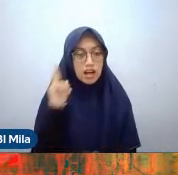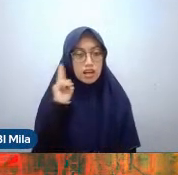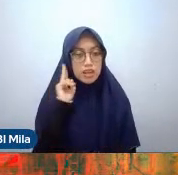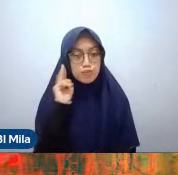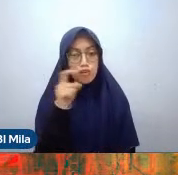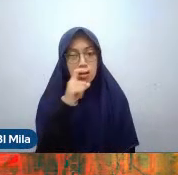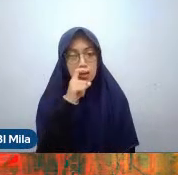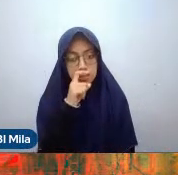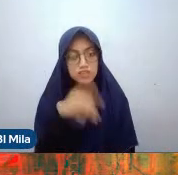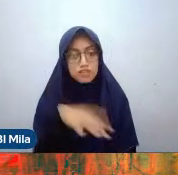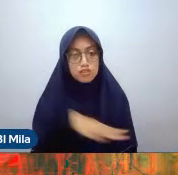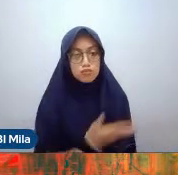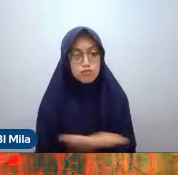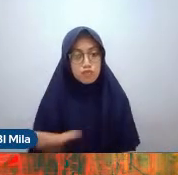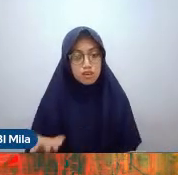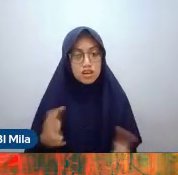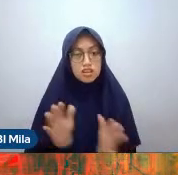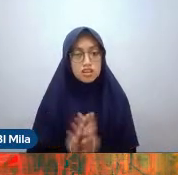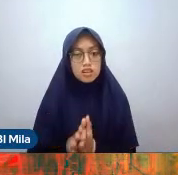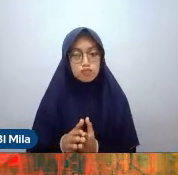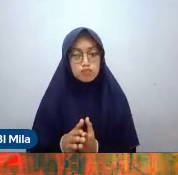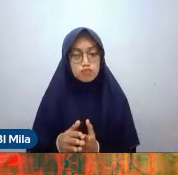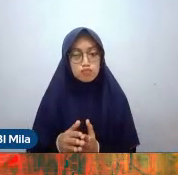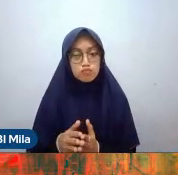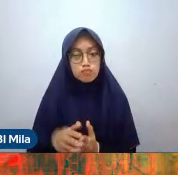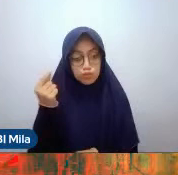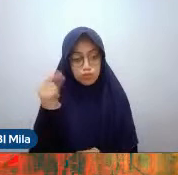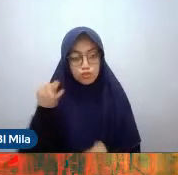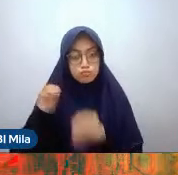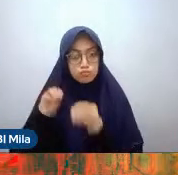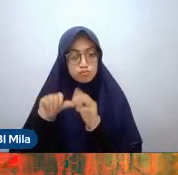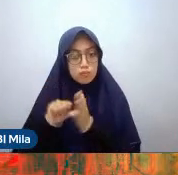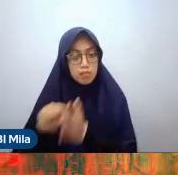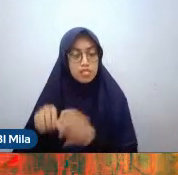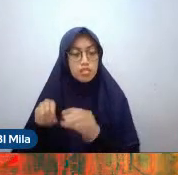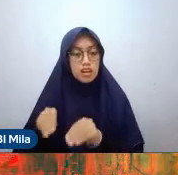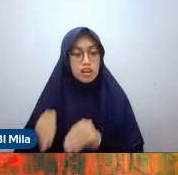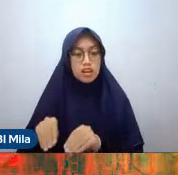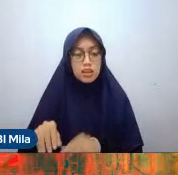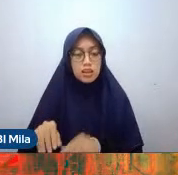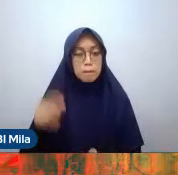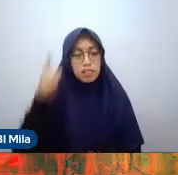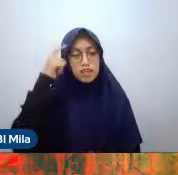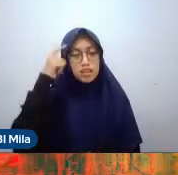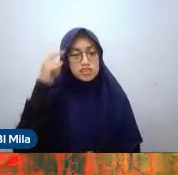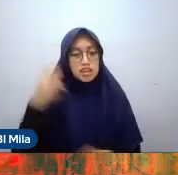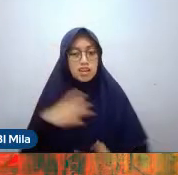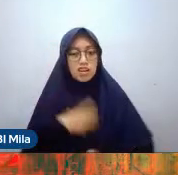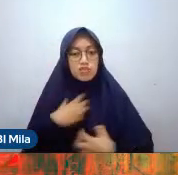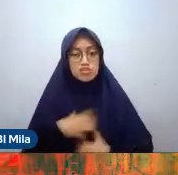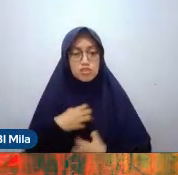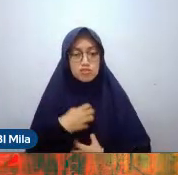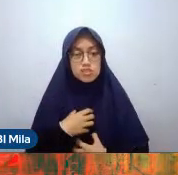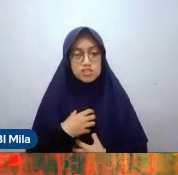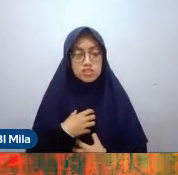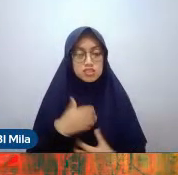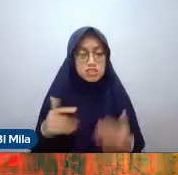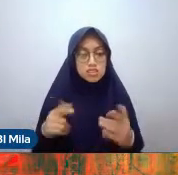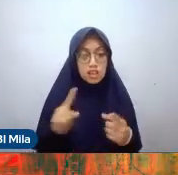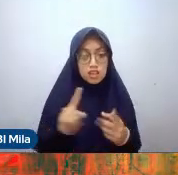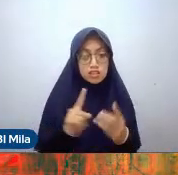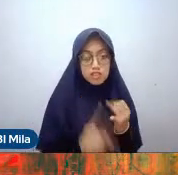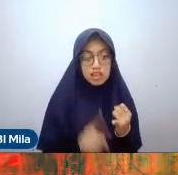anak belajar mengelola emosinya dengan baik. Dan yang terakhir, anak yang mampu mengelola emosi diri dan